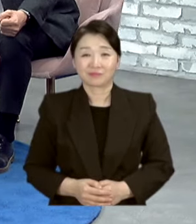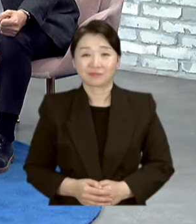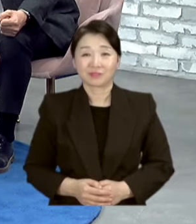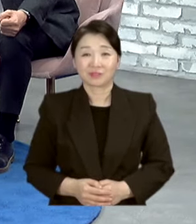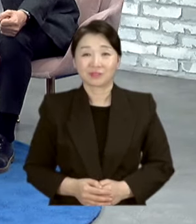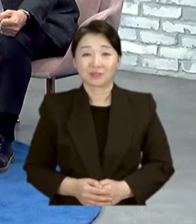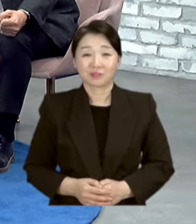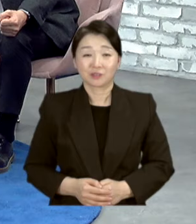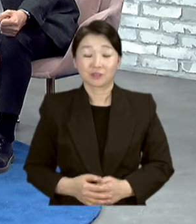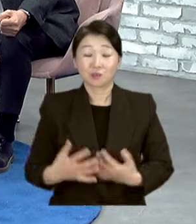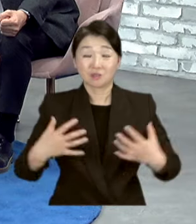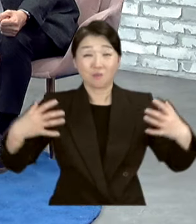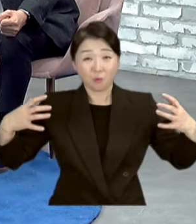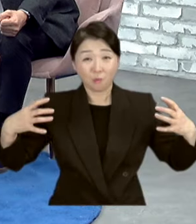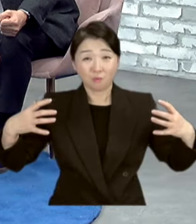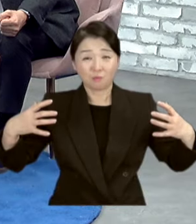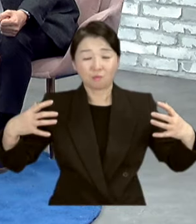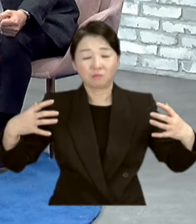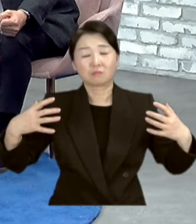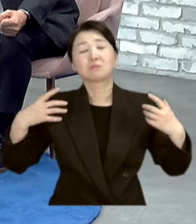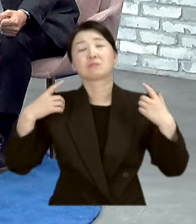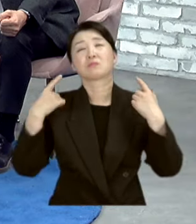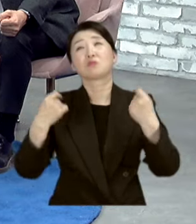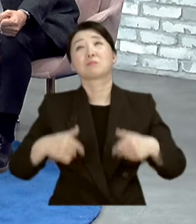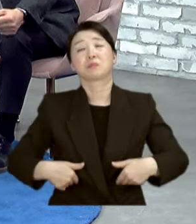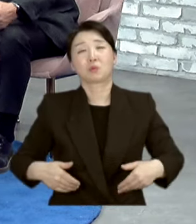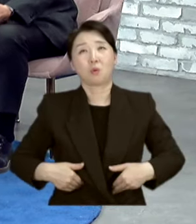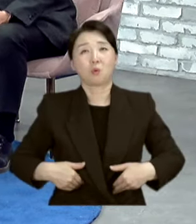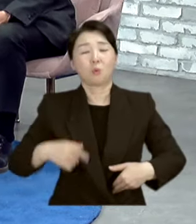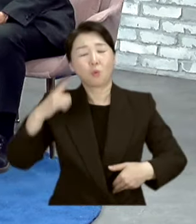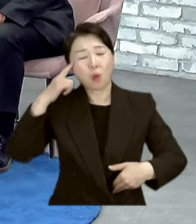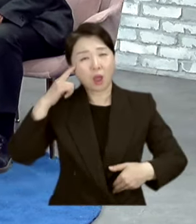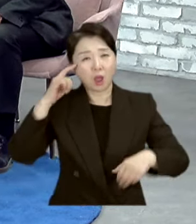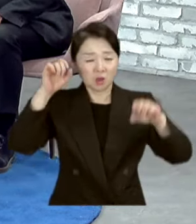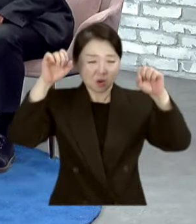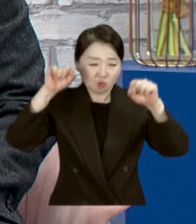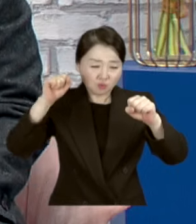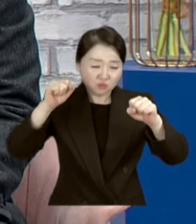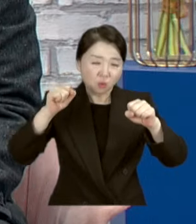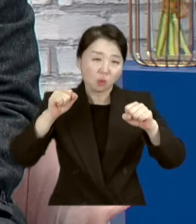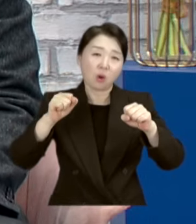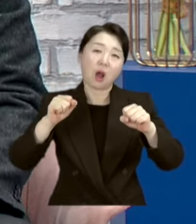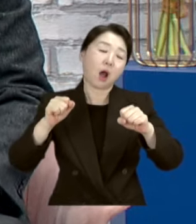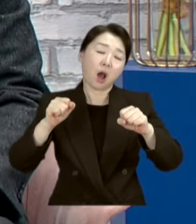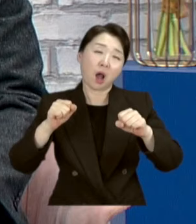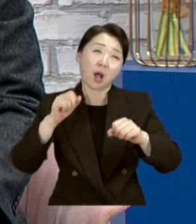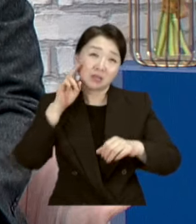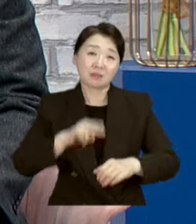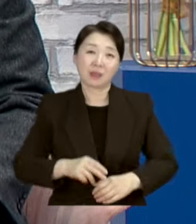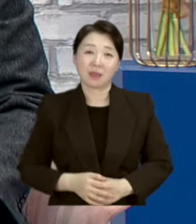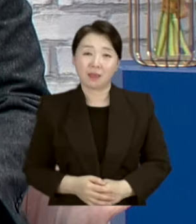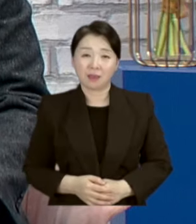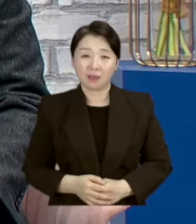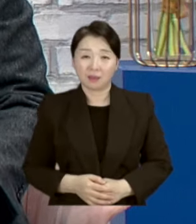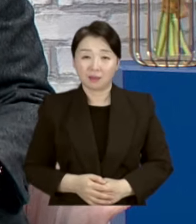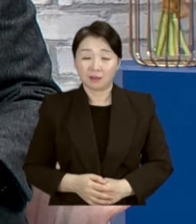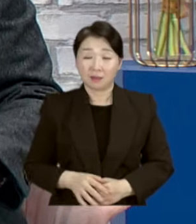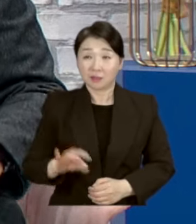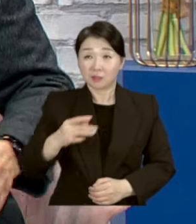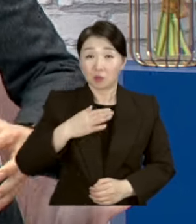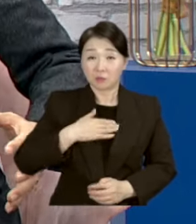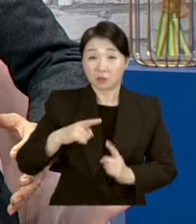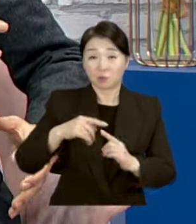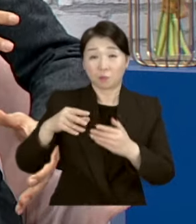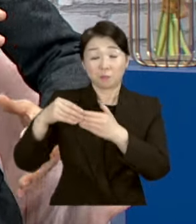과격한 경기를 못 한다는 거죠. 그죠. 아무튼 그 처음에 나를 교회로 데리고 왔던 그 주장 형 캡틴